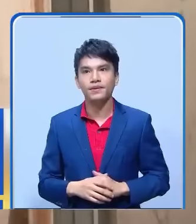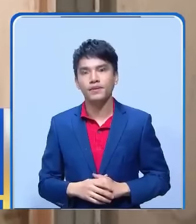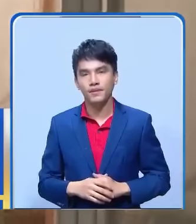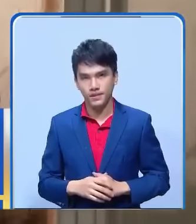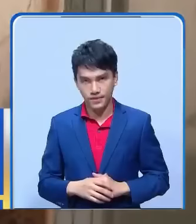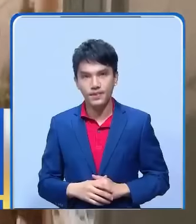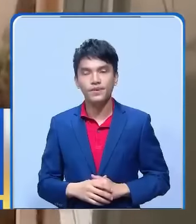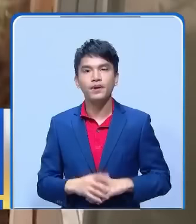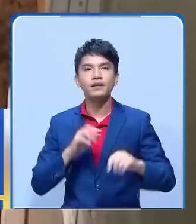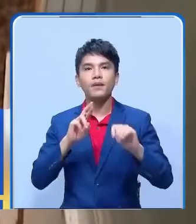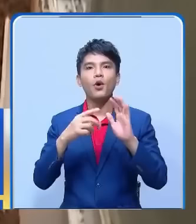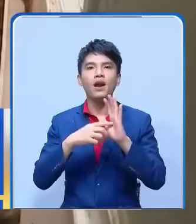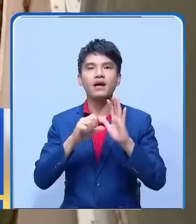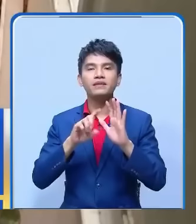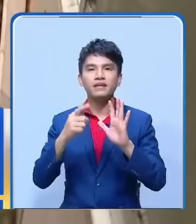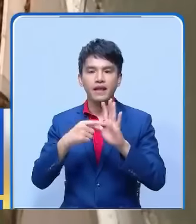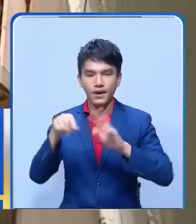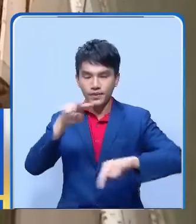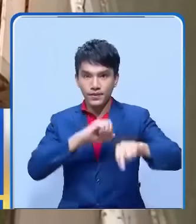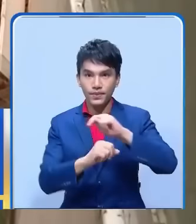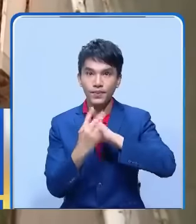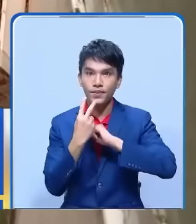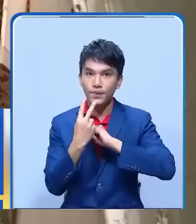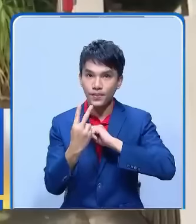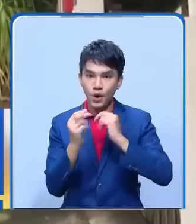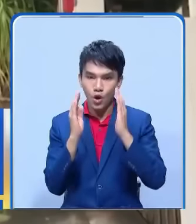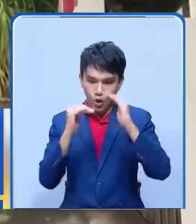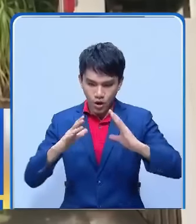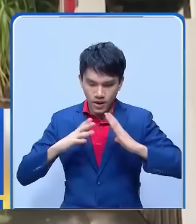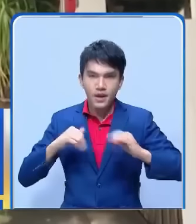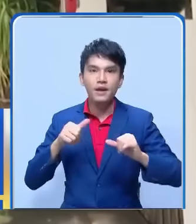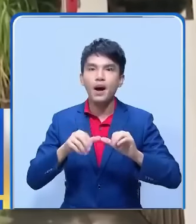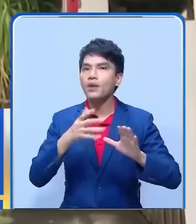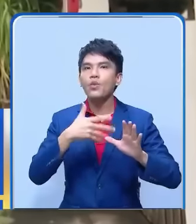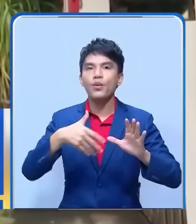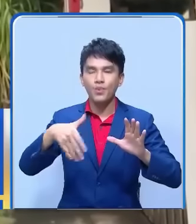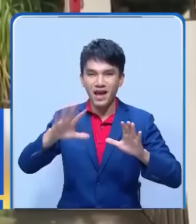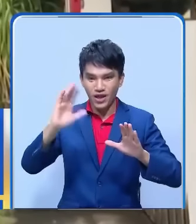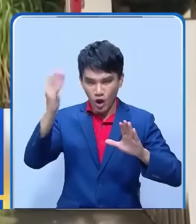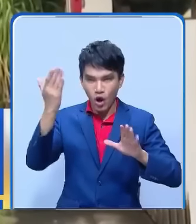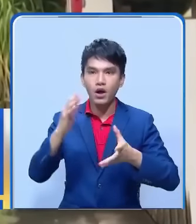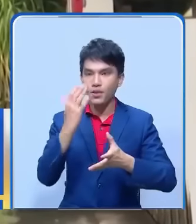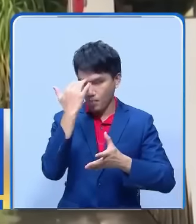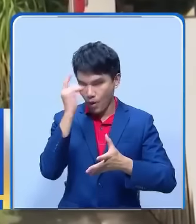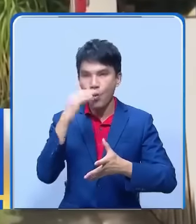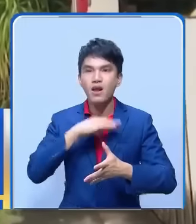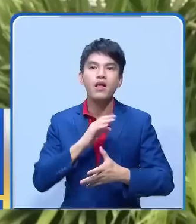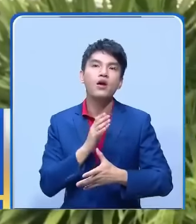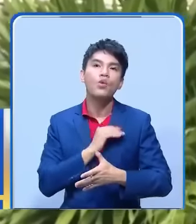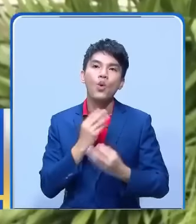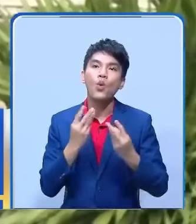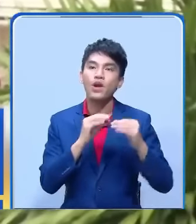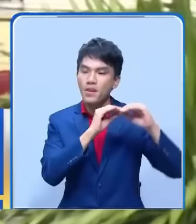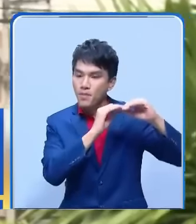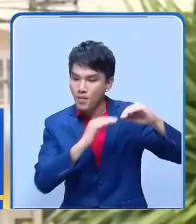าที่เทศบาลตำบลรัศดาเข้าตรวจสอบและอพยพผู้อยู่อาศัยออกจากบ้านกันชั่วคราวก่อนเพราะเกรงว่าดินจะไหล